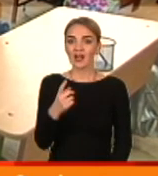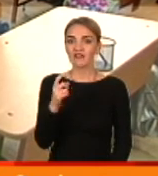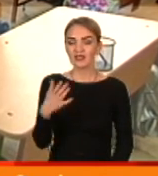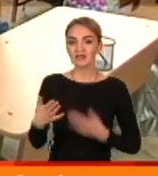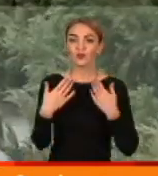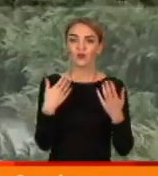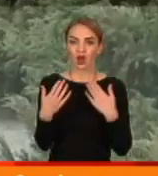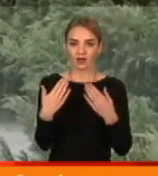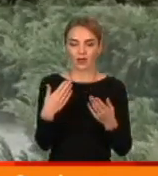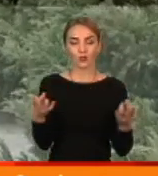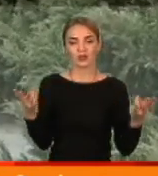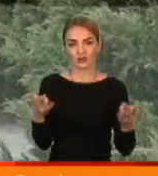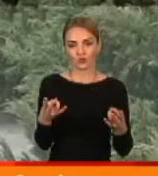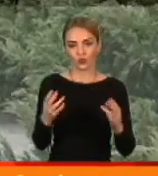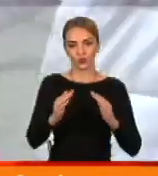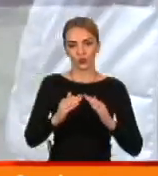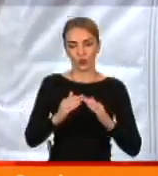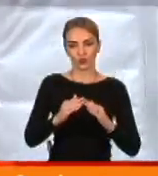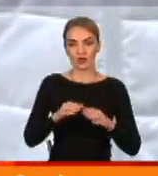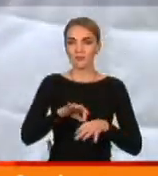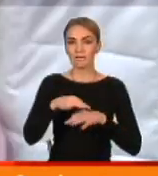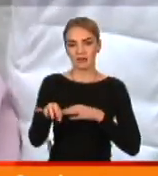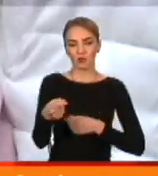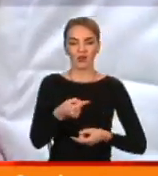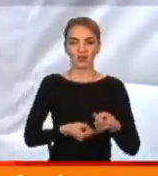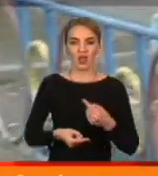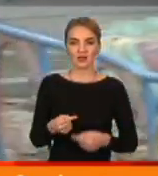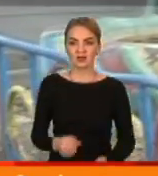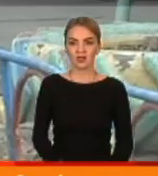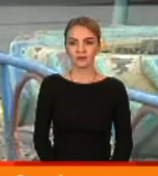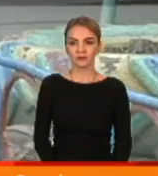на спілкування. Потрібно додому. Біль повертається.